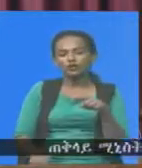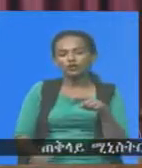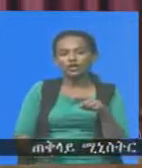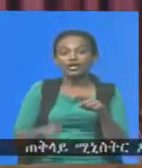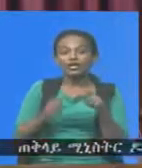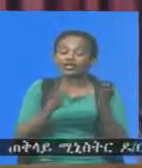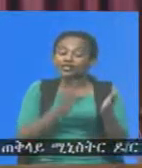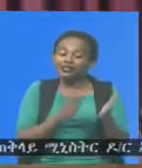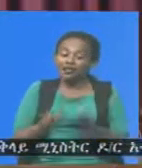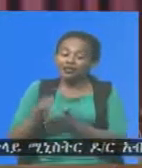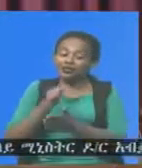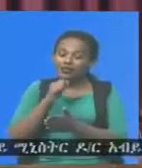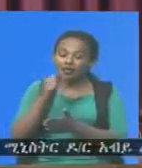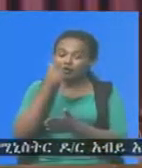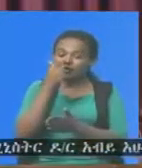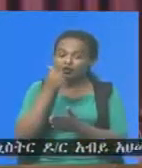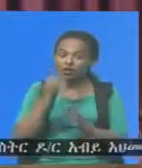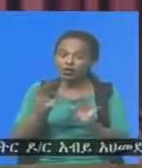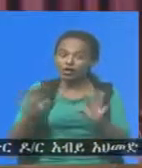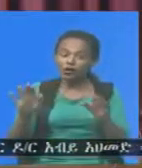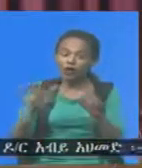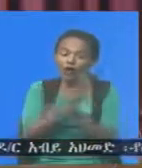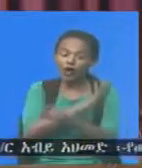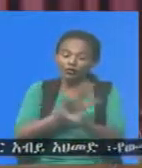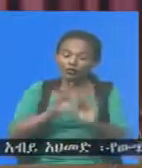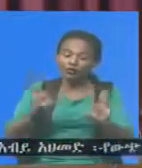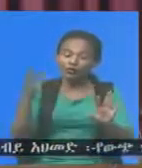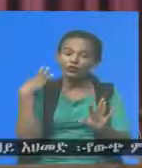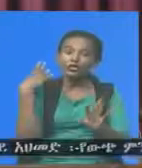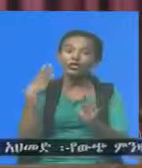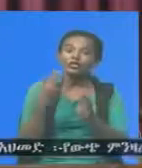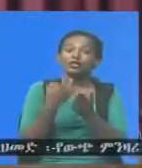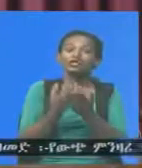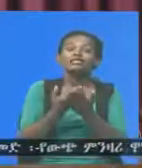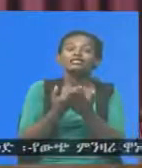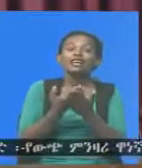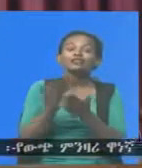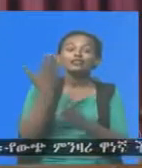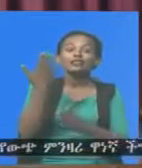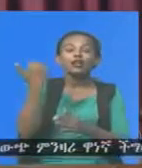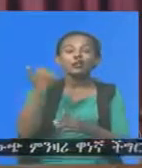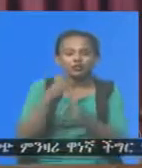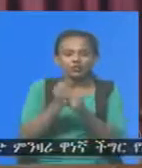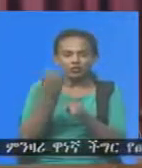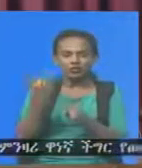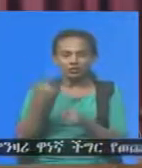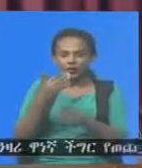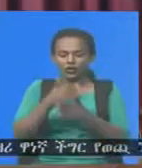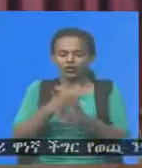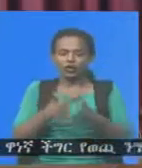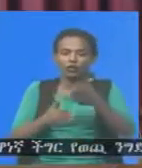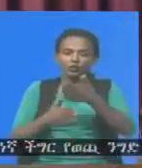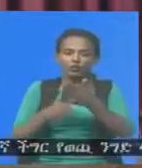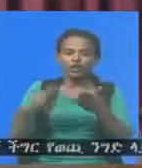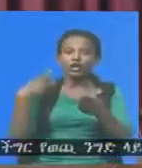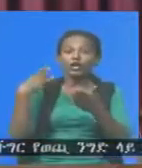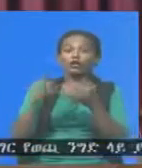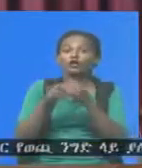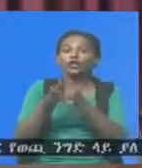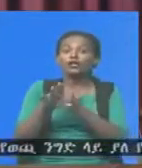ያልተደራጀ ልምድ የሌለው ብቃት የሌለው የግል ሴክተር ስለሆነ ይዘይ ነበረው ደረጃ በደረጃ የግሉን ሴክተር